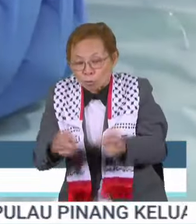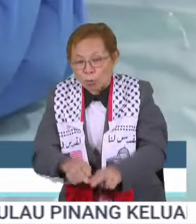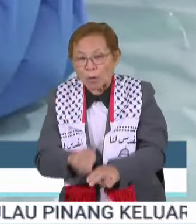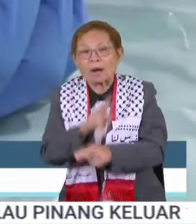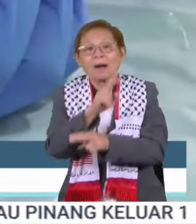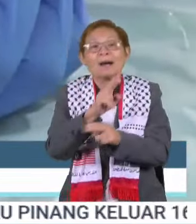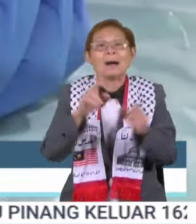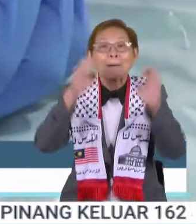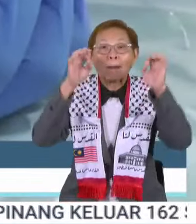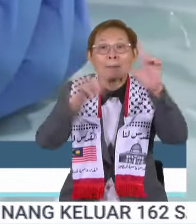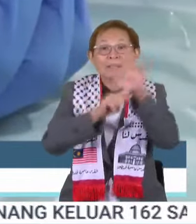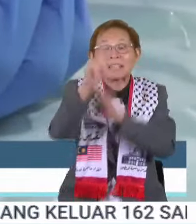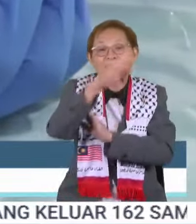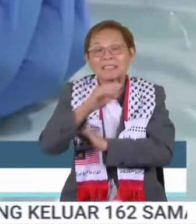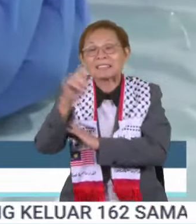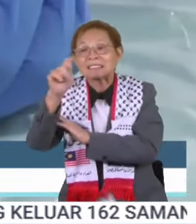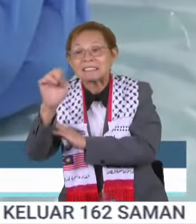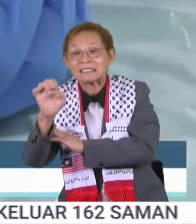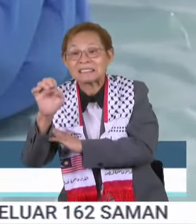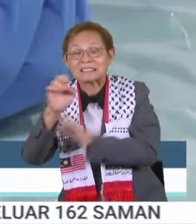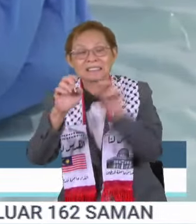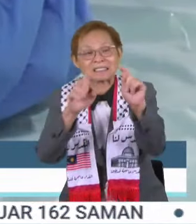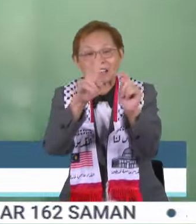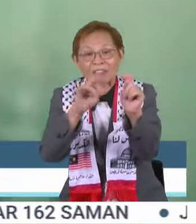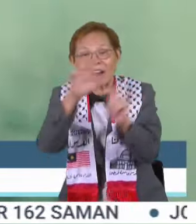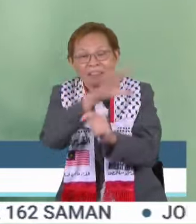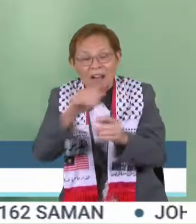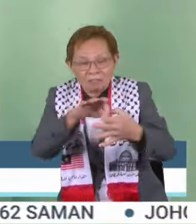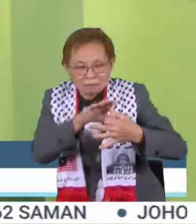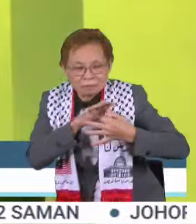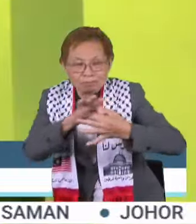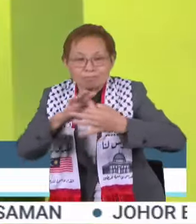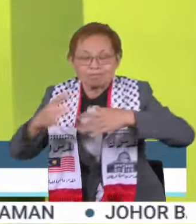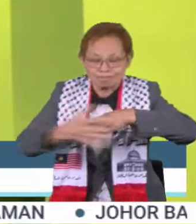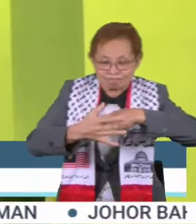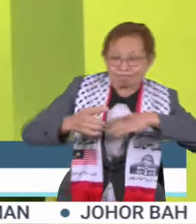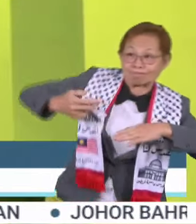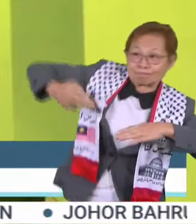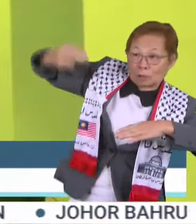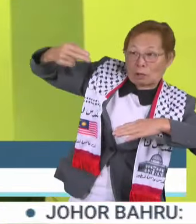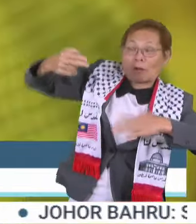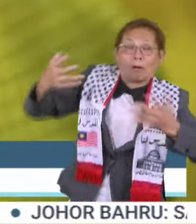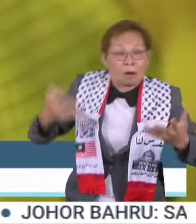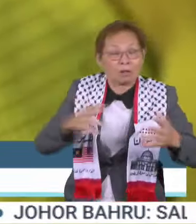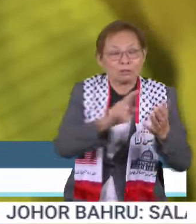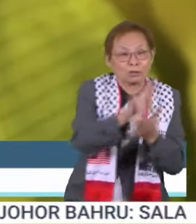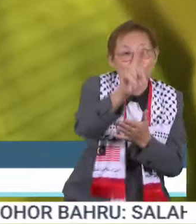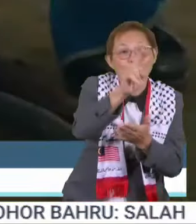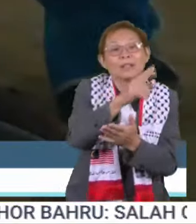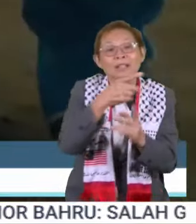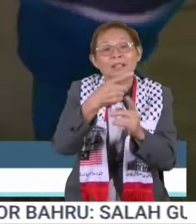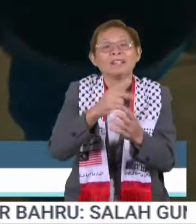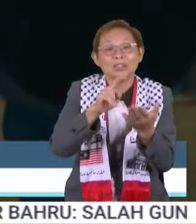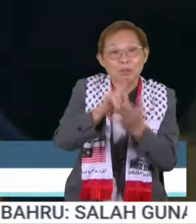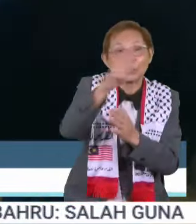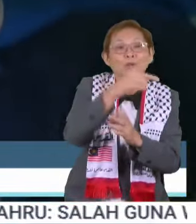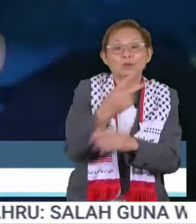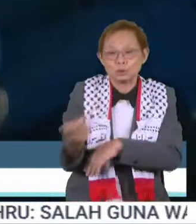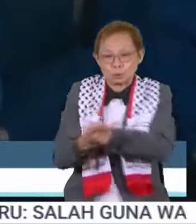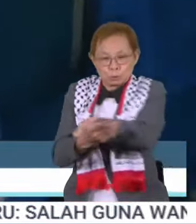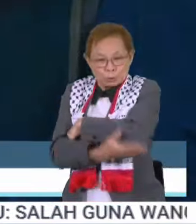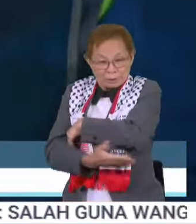TVET dijangka meningkatkan lagi penyelidikan serta kerjasama berasaskan teknologi tinggi antara universiti dari kedua-dua